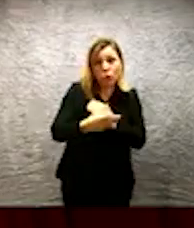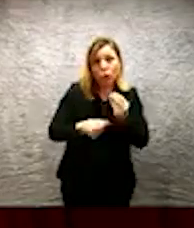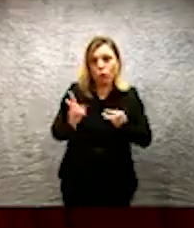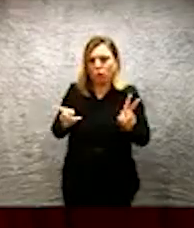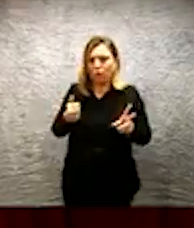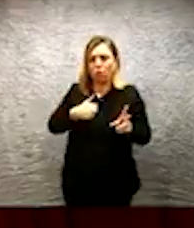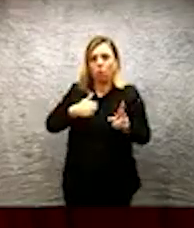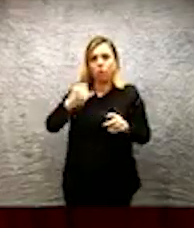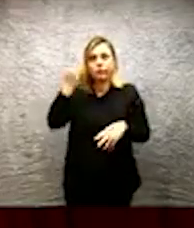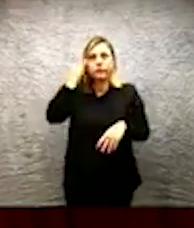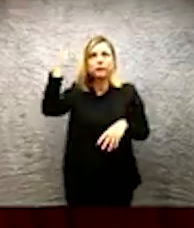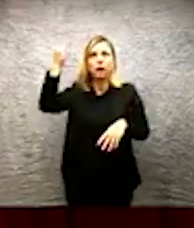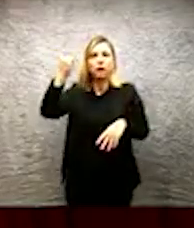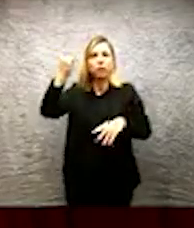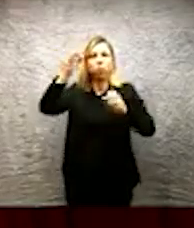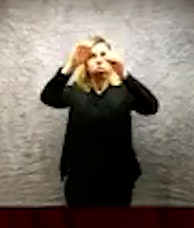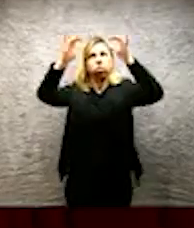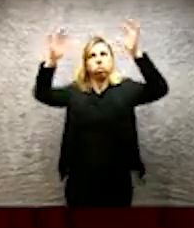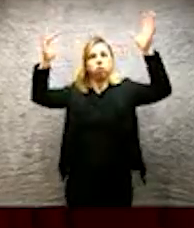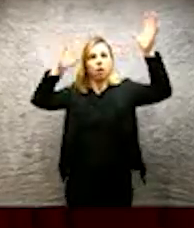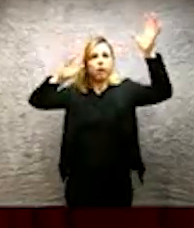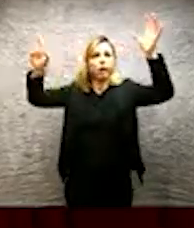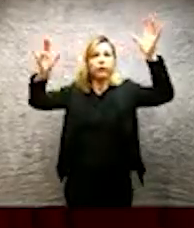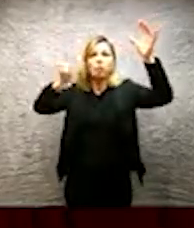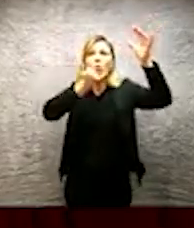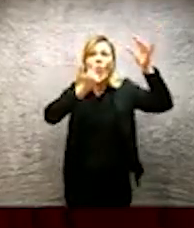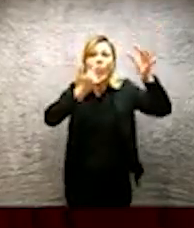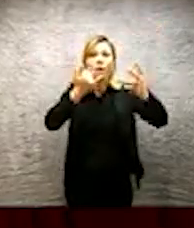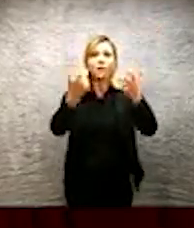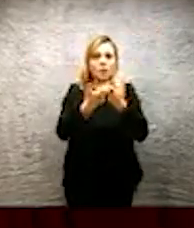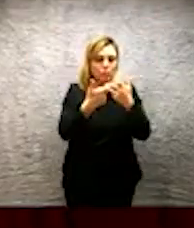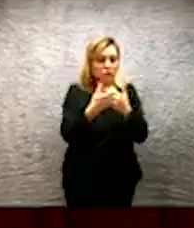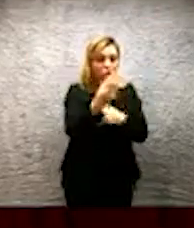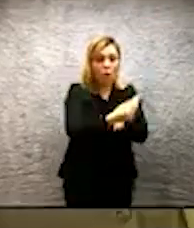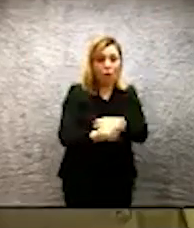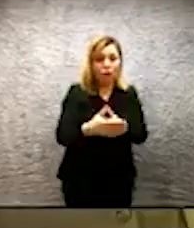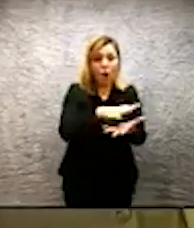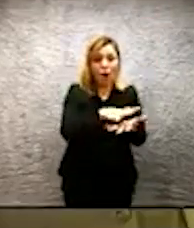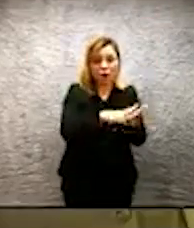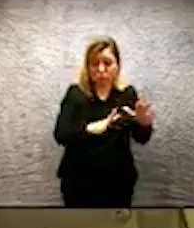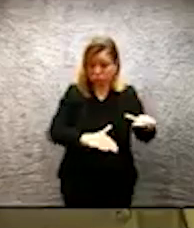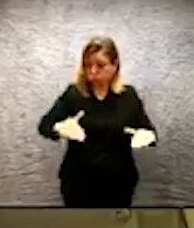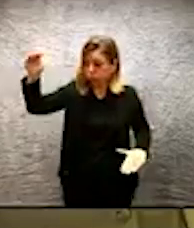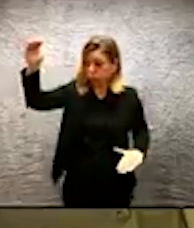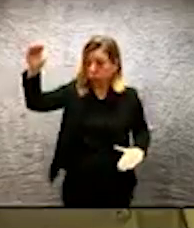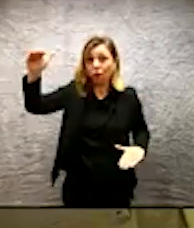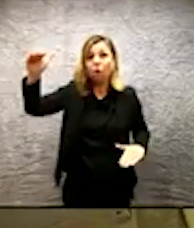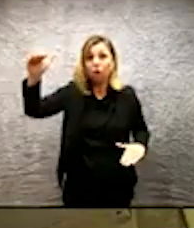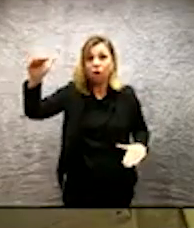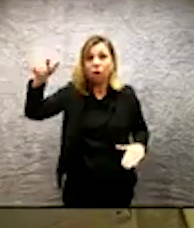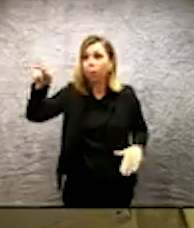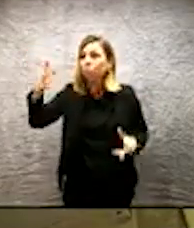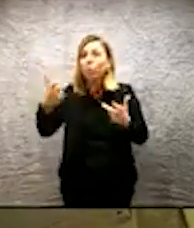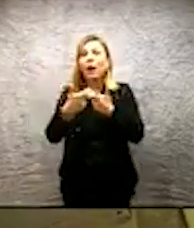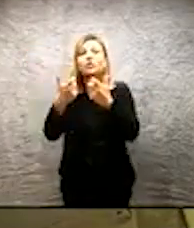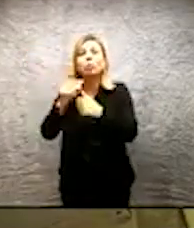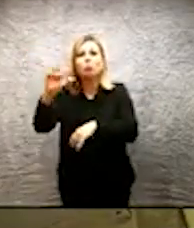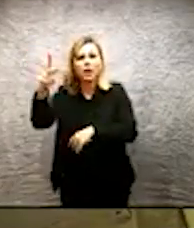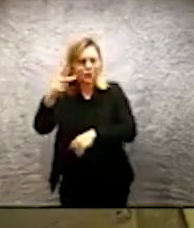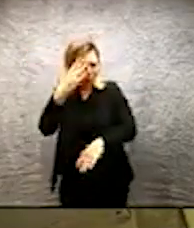peu idéaliste, mais je me dis que s'il y a des enfants d'âge différent et qu'on a un sixième qui galère et un troisième qui dit « Ah, mais je l'ai fait, je vais